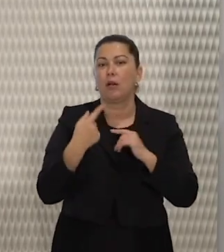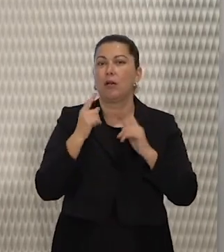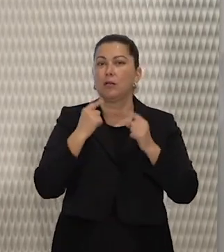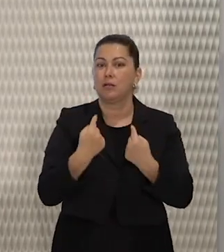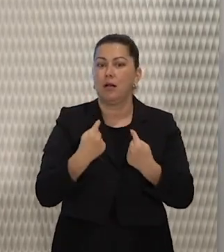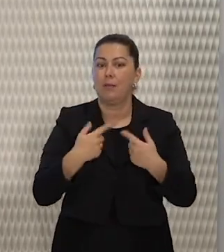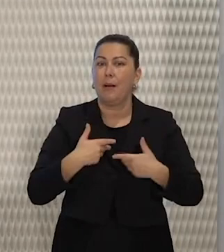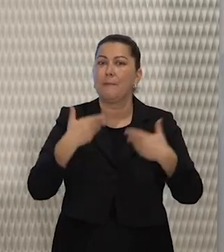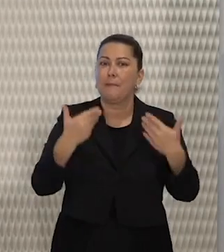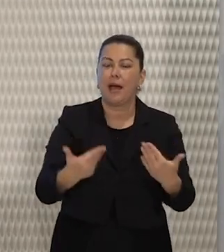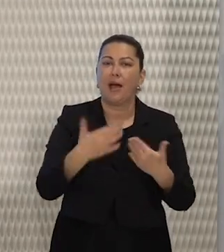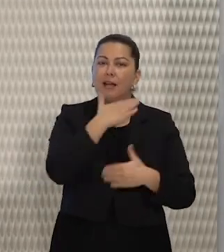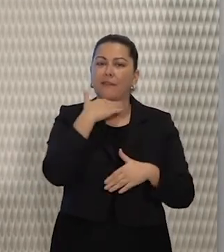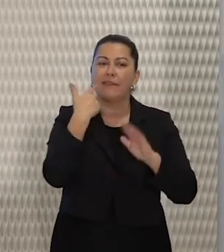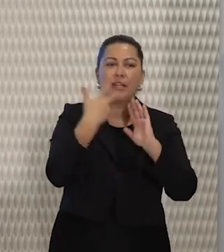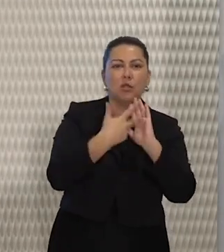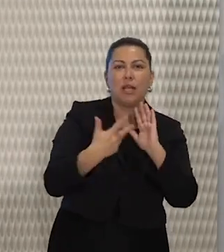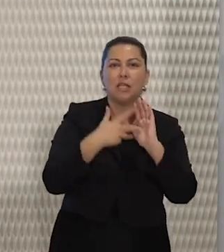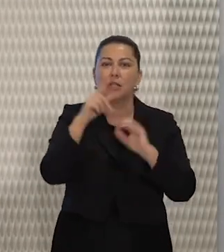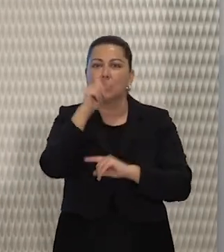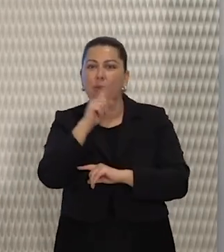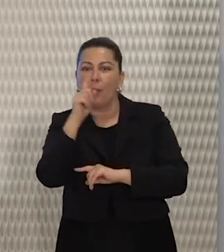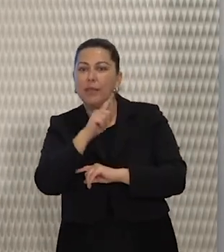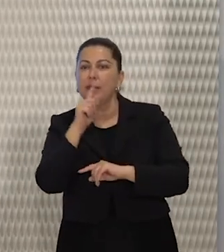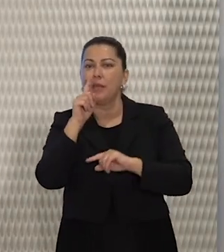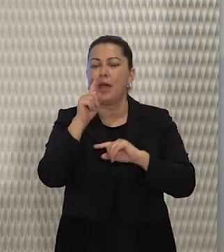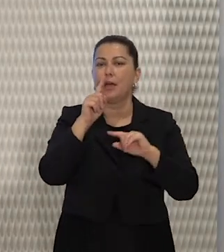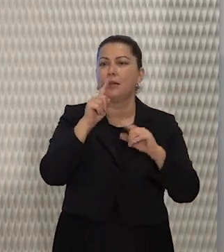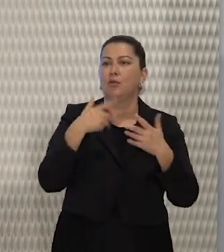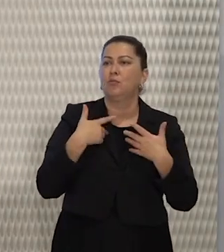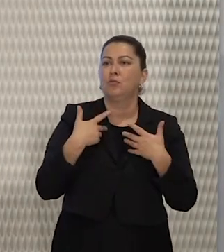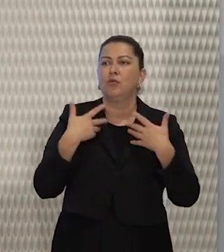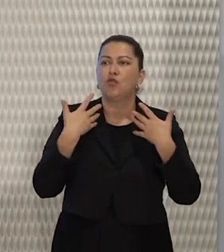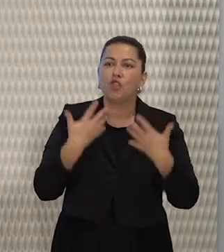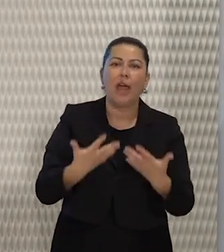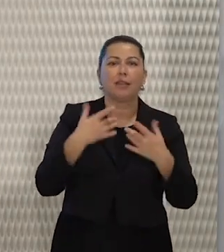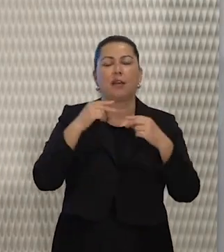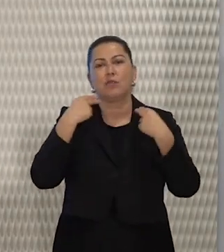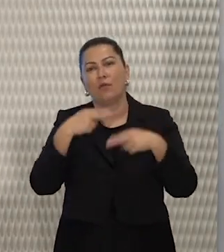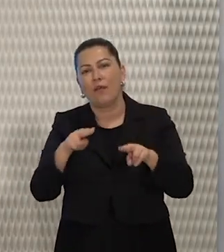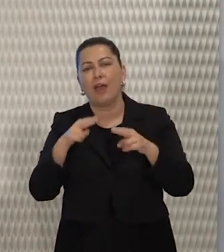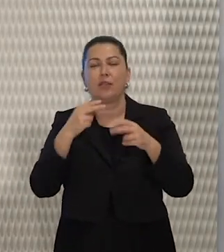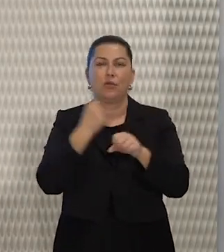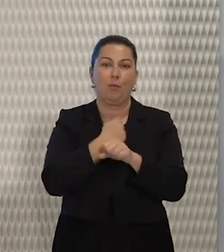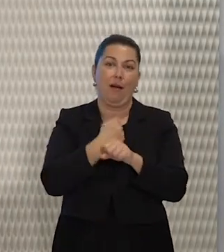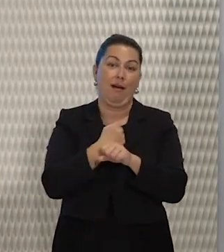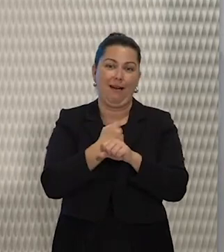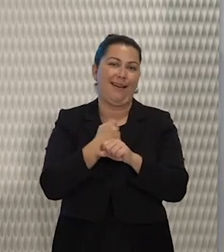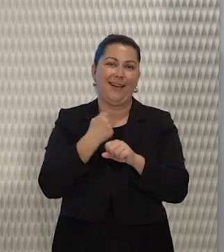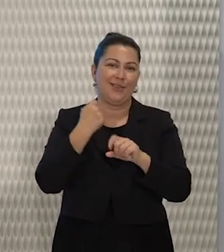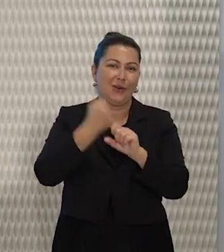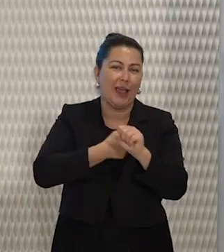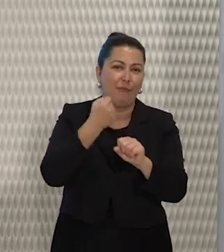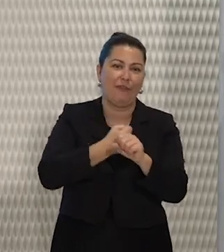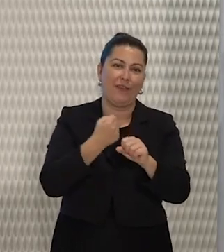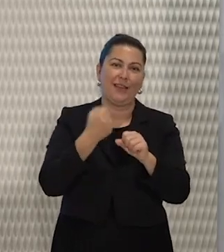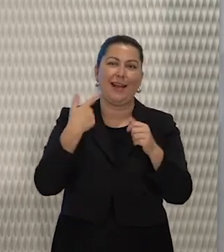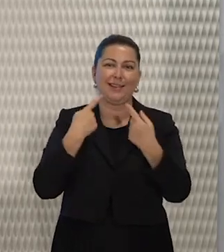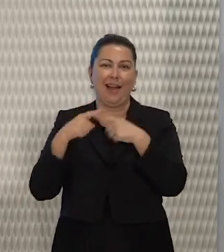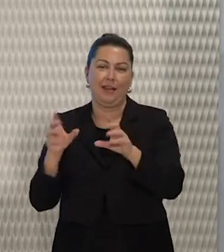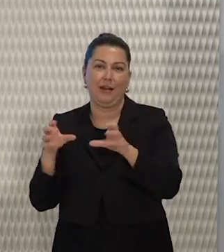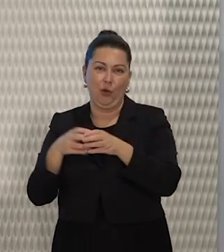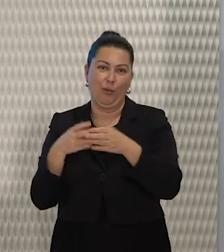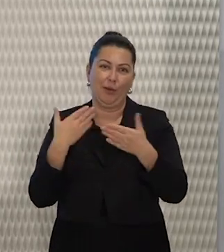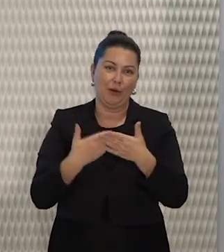mehr zu testen, auszuprobieren, zu scheitern, wieder weiterzumachen als vielleicht andere Gruppen.